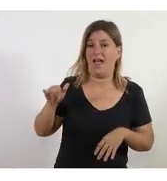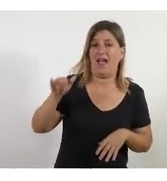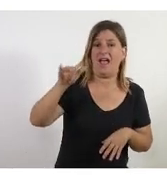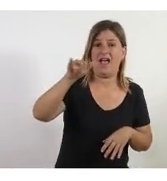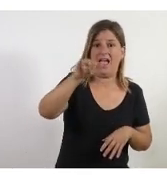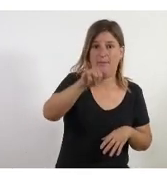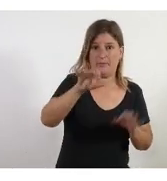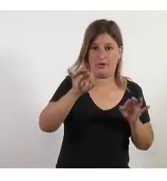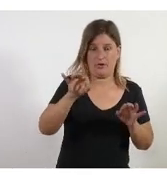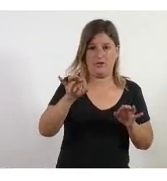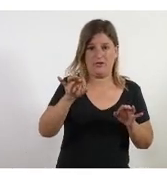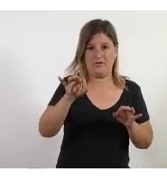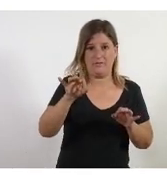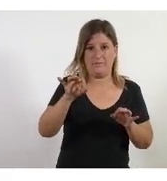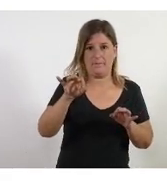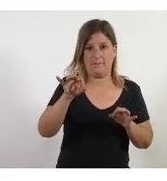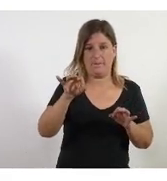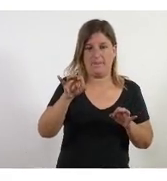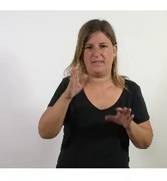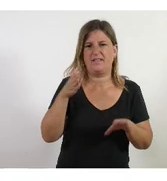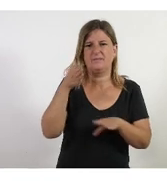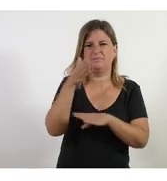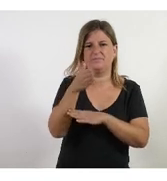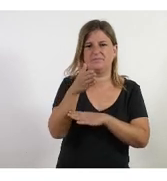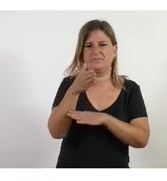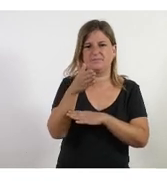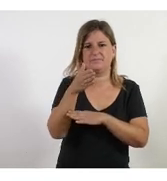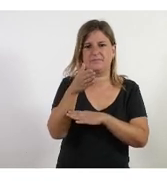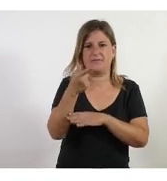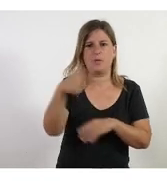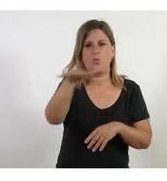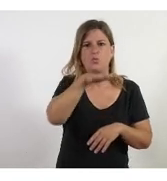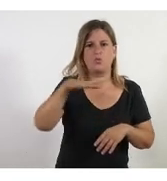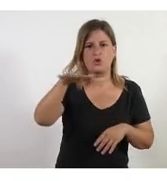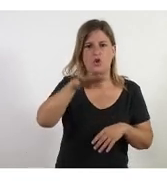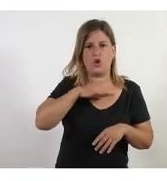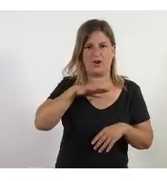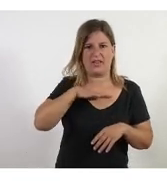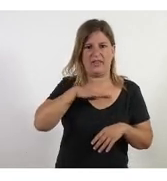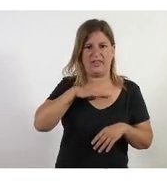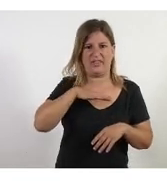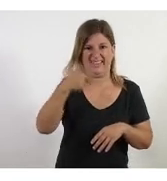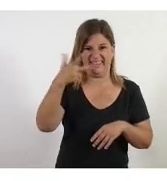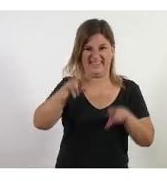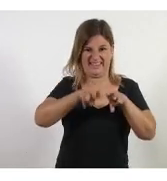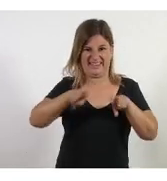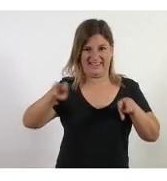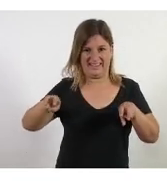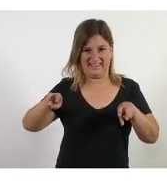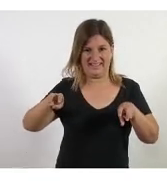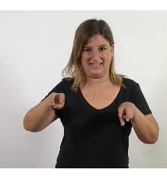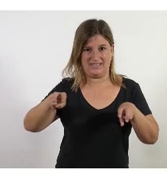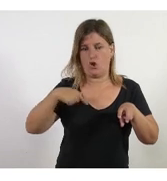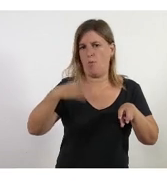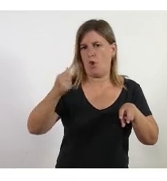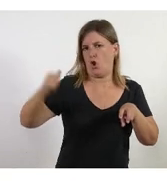pujàvem a l'avió, anàvem en un lloc d'aquests de tres, al costat de la finestra, ja anava molt a la cua de l'avió,